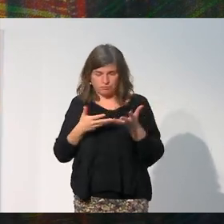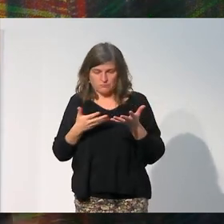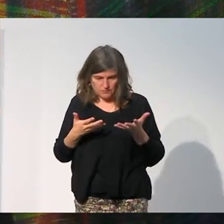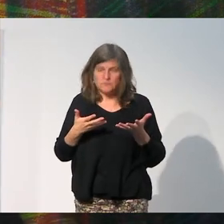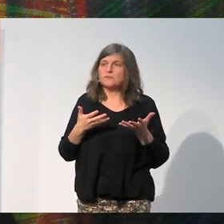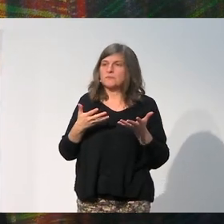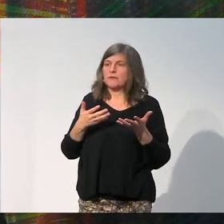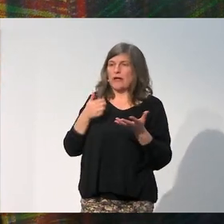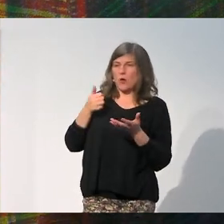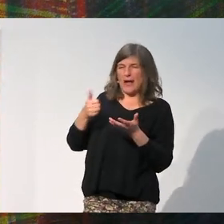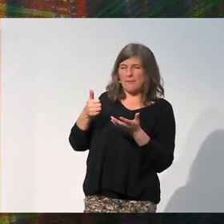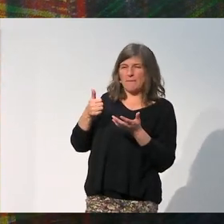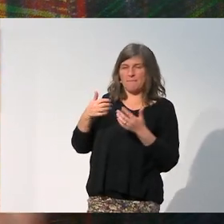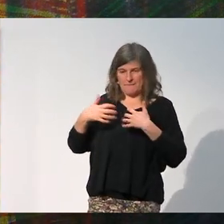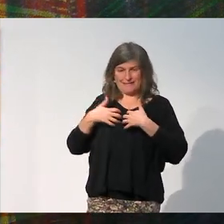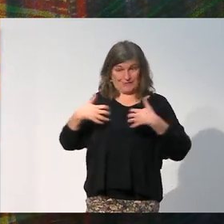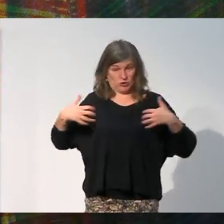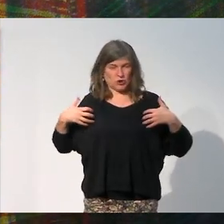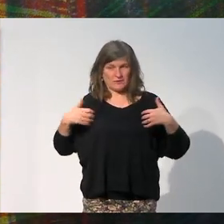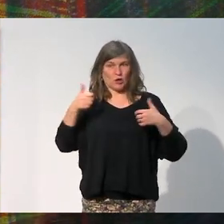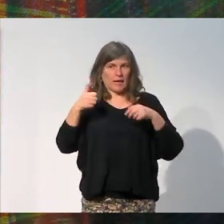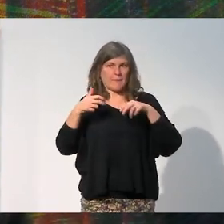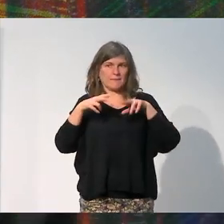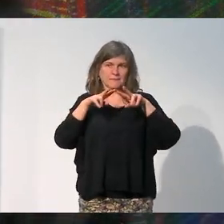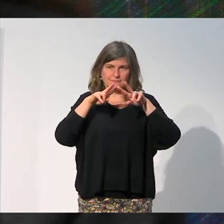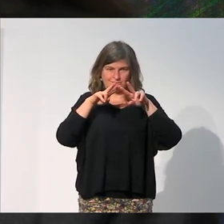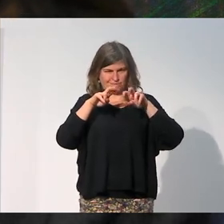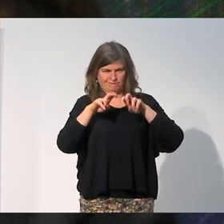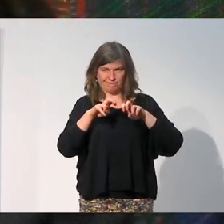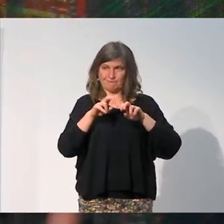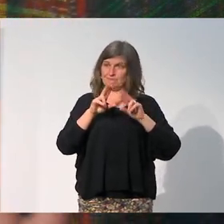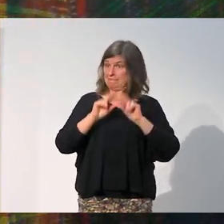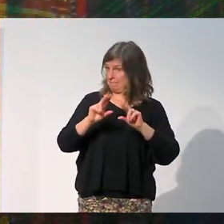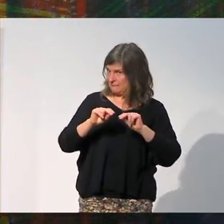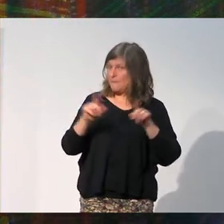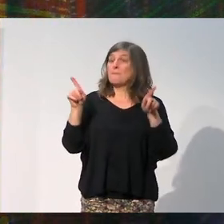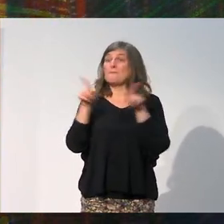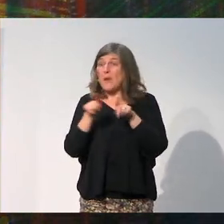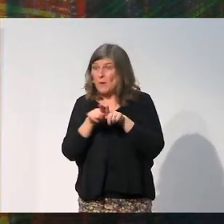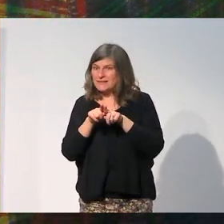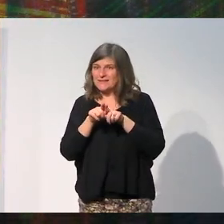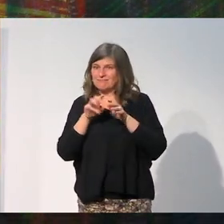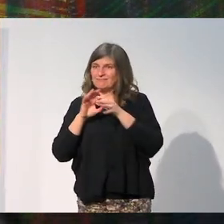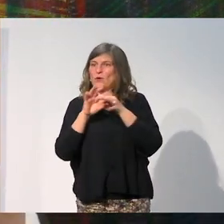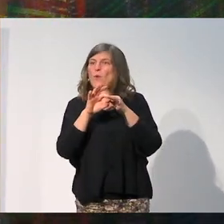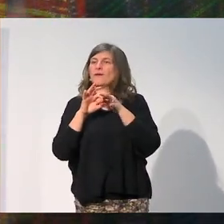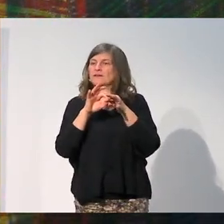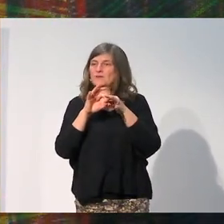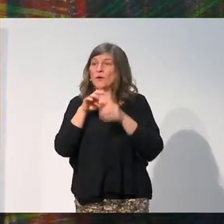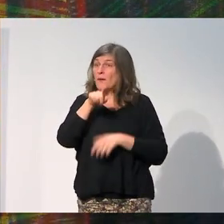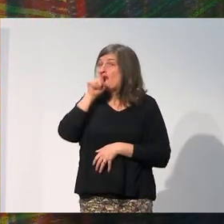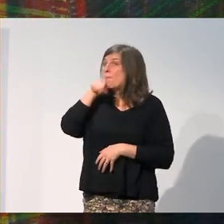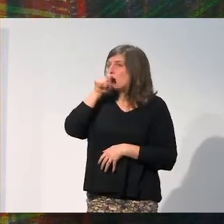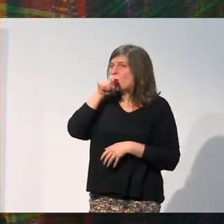Enfin, c'est une scientifique qui vous parle. Et elle décrit son histoire, sa vie avec ce perroquet. Il se trouve que les perroquets sont des animaux très intelligents. Et c'est